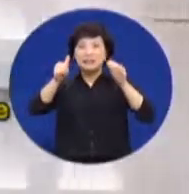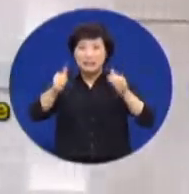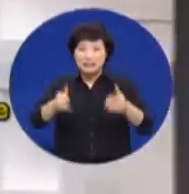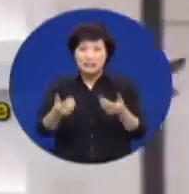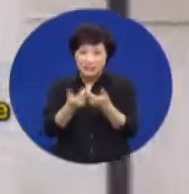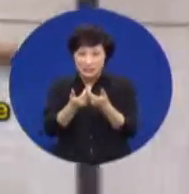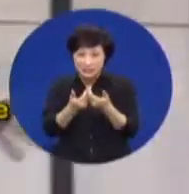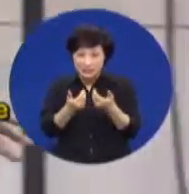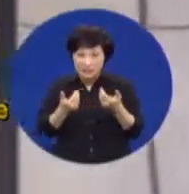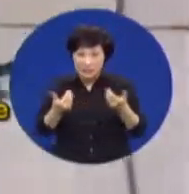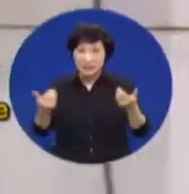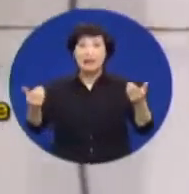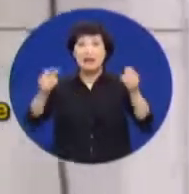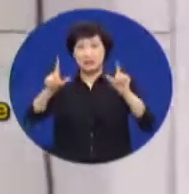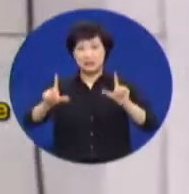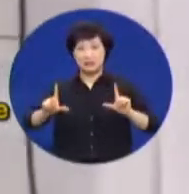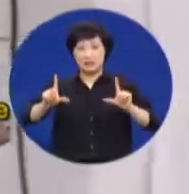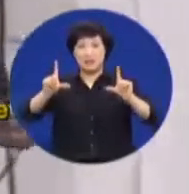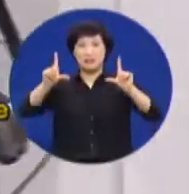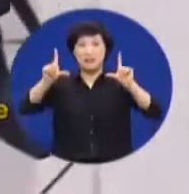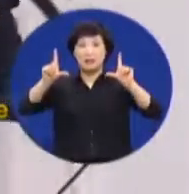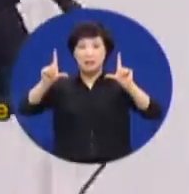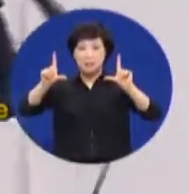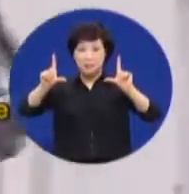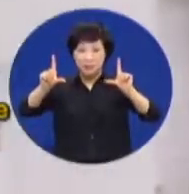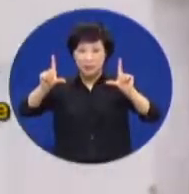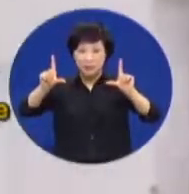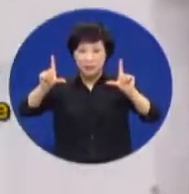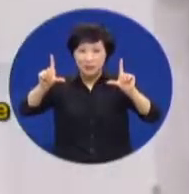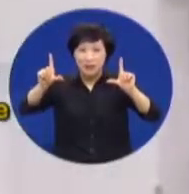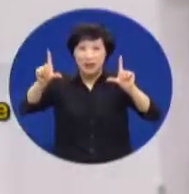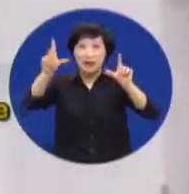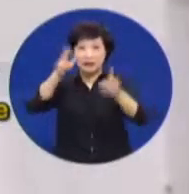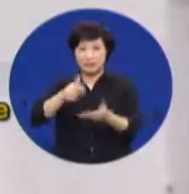이 세상